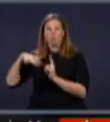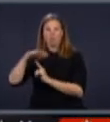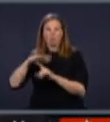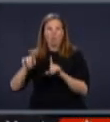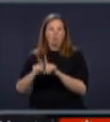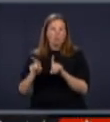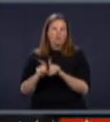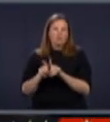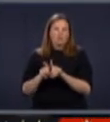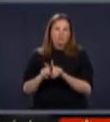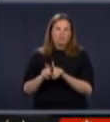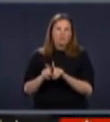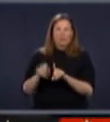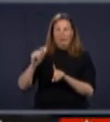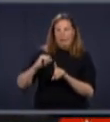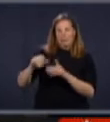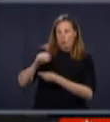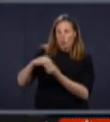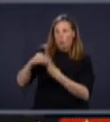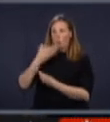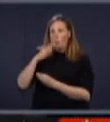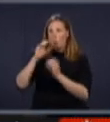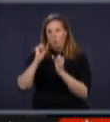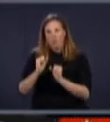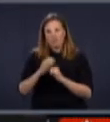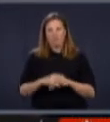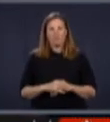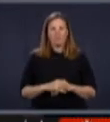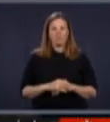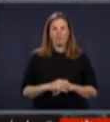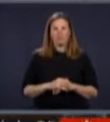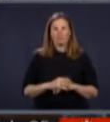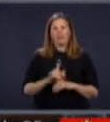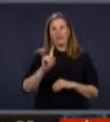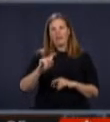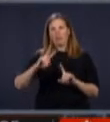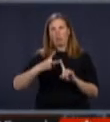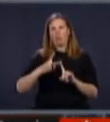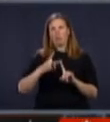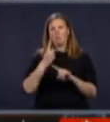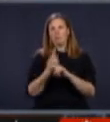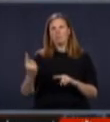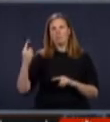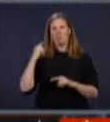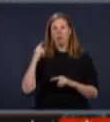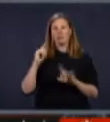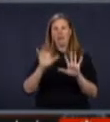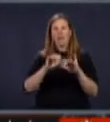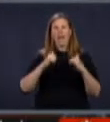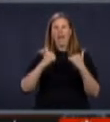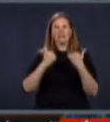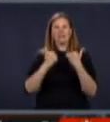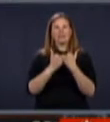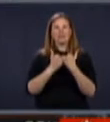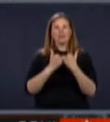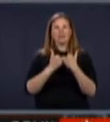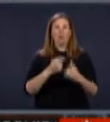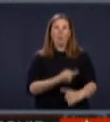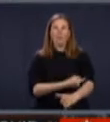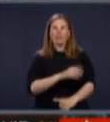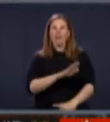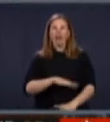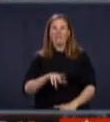de faire avec les moyens du bord. La semaine dernière, l'Association des pédiatres